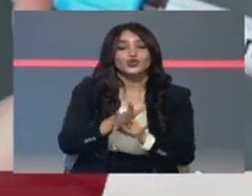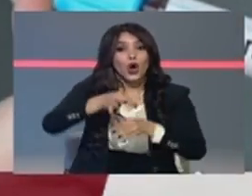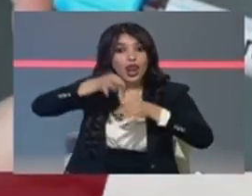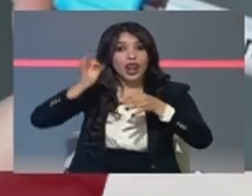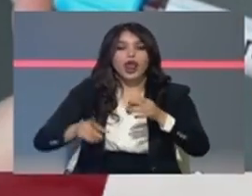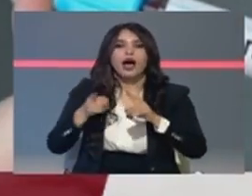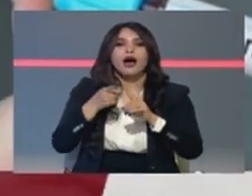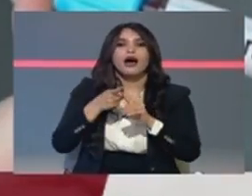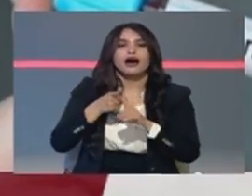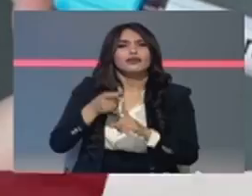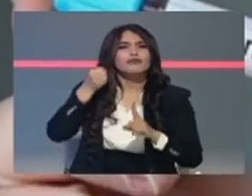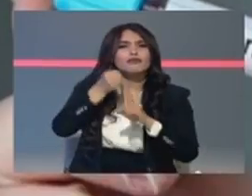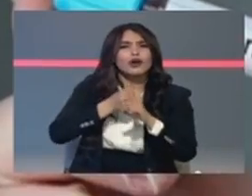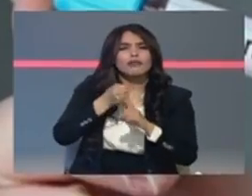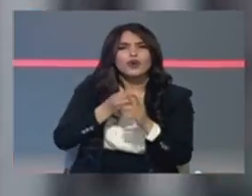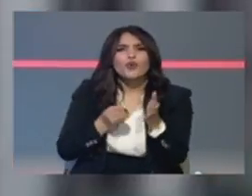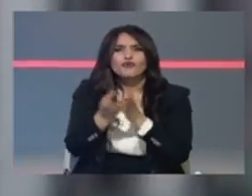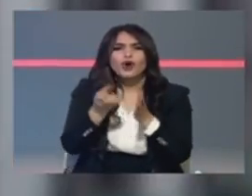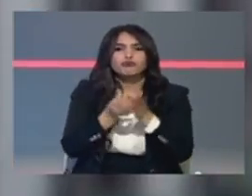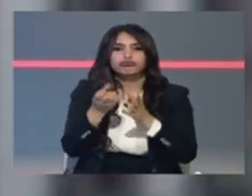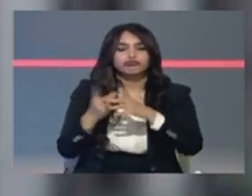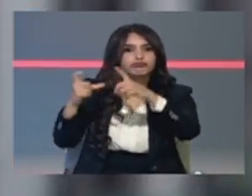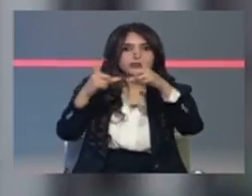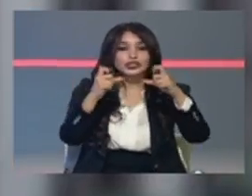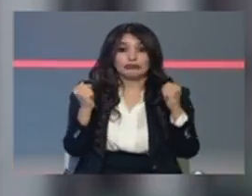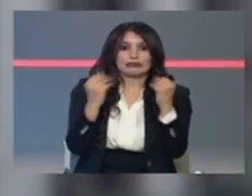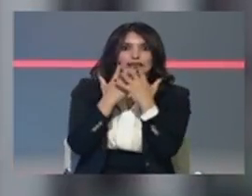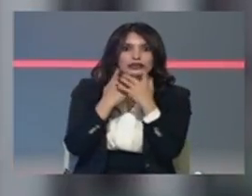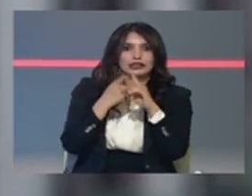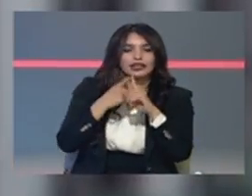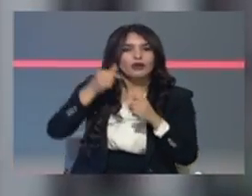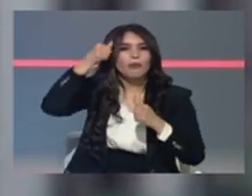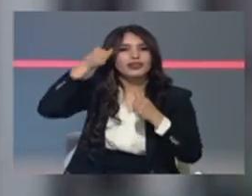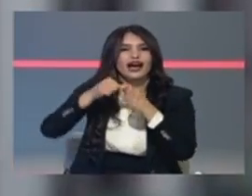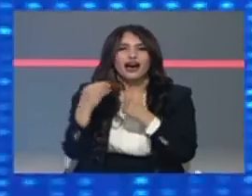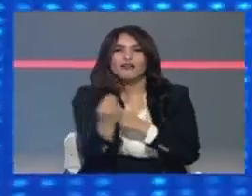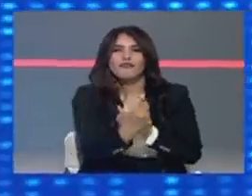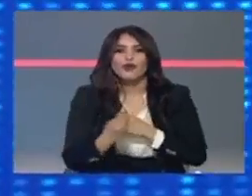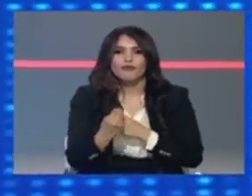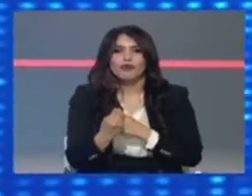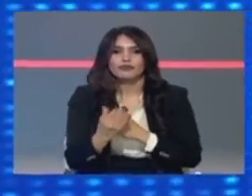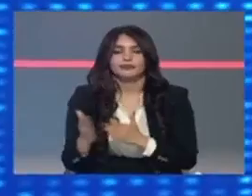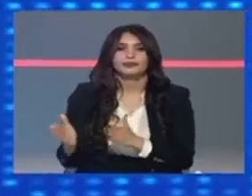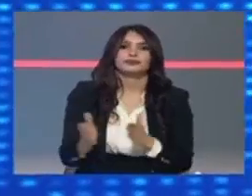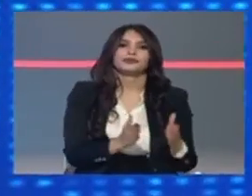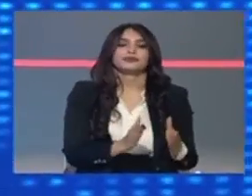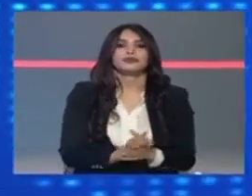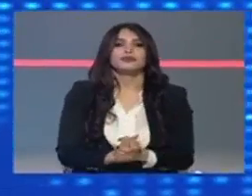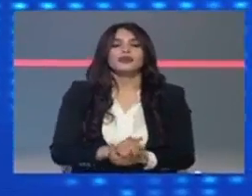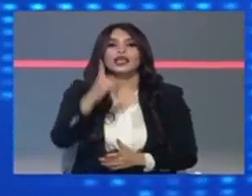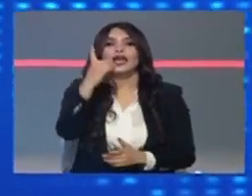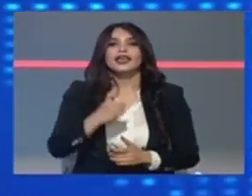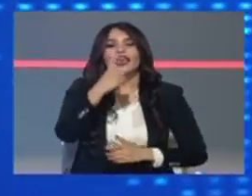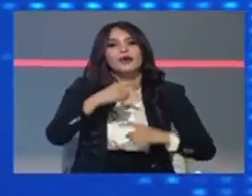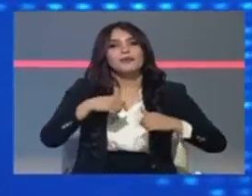مواجهة الكم الهائل من المعلومات والمشاهد الصادمة التي قد تعلق في ذاكرتهم. أيام